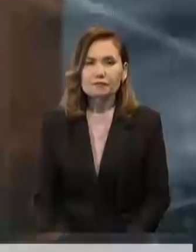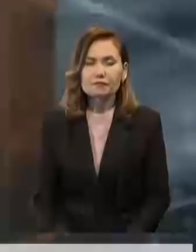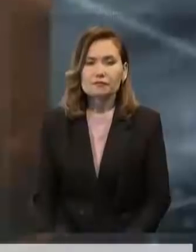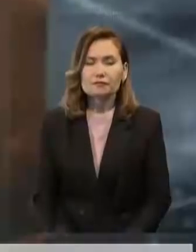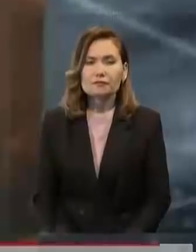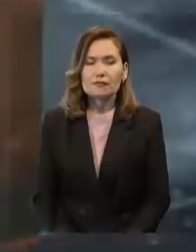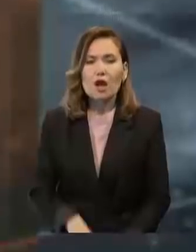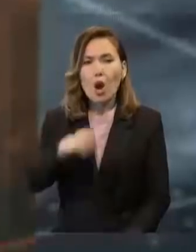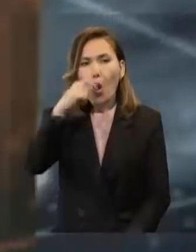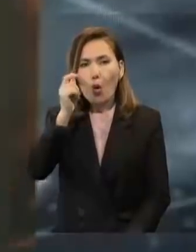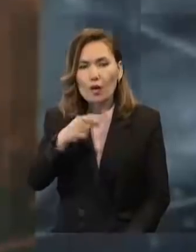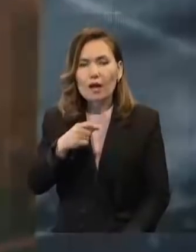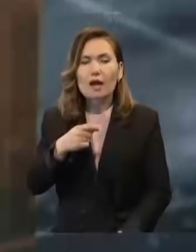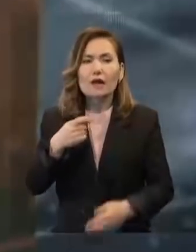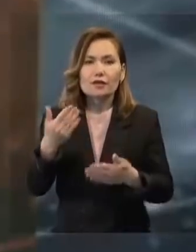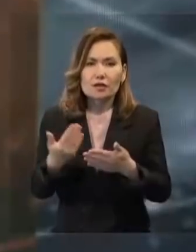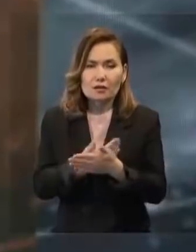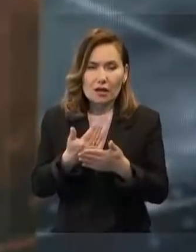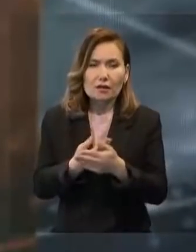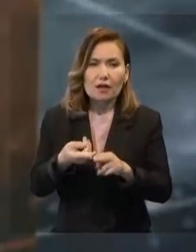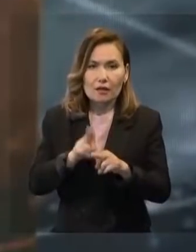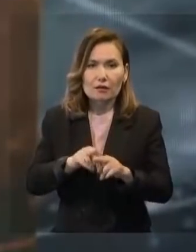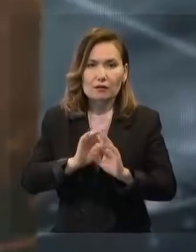Украинадағы ахуалға қатысты шолу осындай болды. Сау болыңыздар.